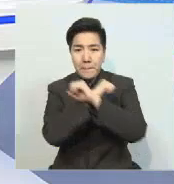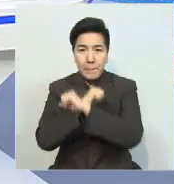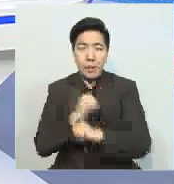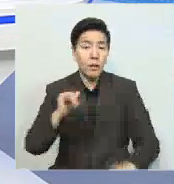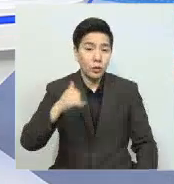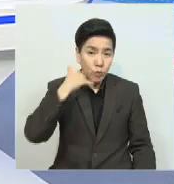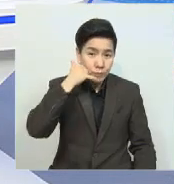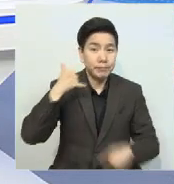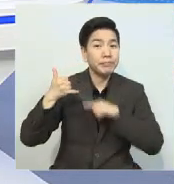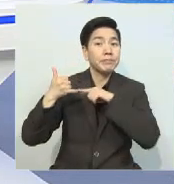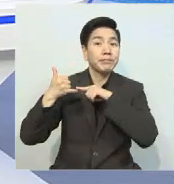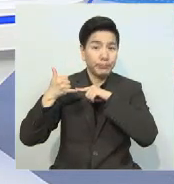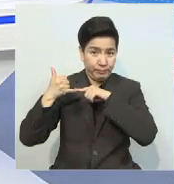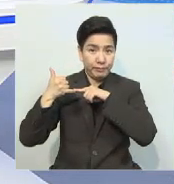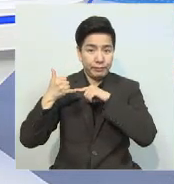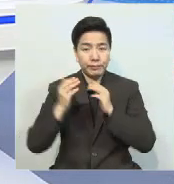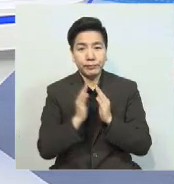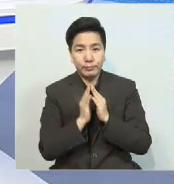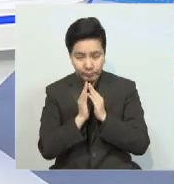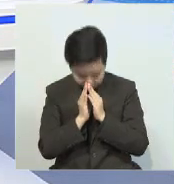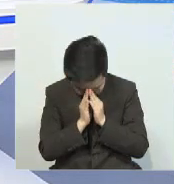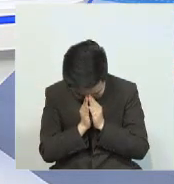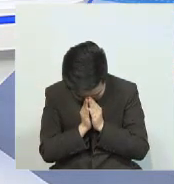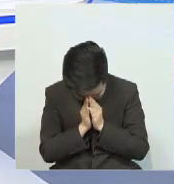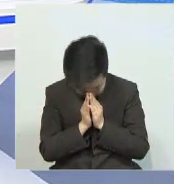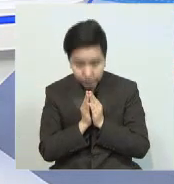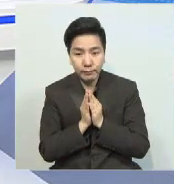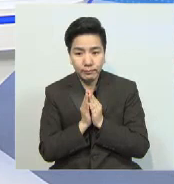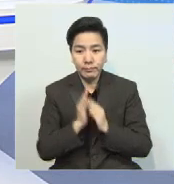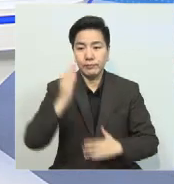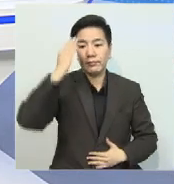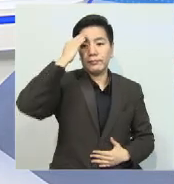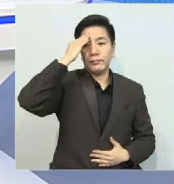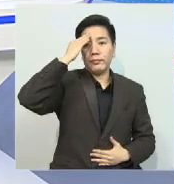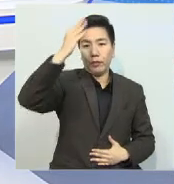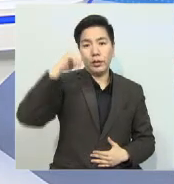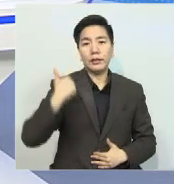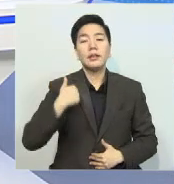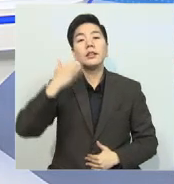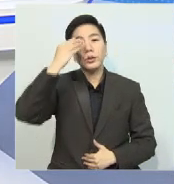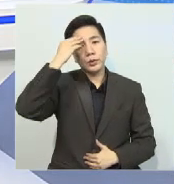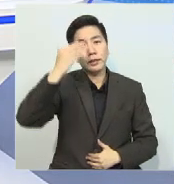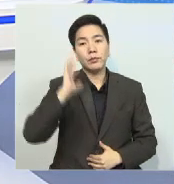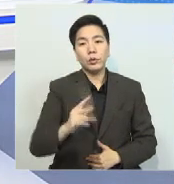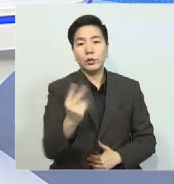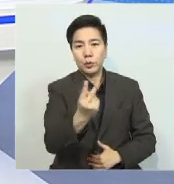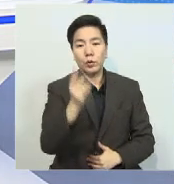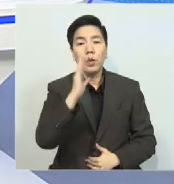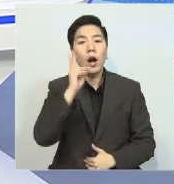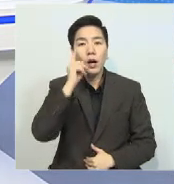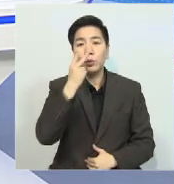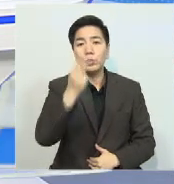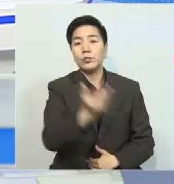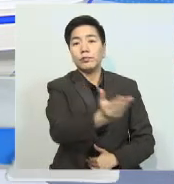ค่ะช่วงนี้อยู่ในสายกับเราแล้วสวัสดีค่ะท่านอธิบดีคะ สวัสดีค่ะอธิบดีคะ ครับสวัสดีครับทั้งสองท่านนะครับแล้วก็ท่าน